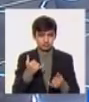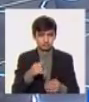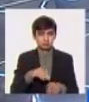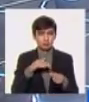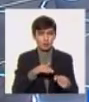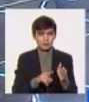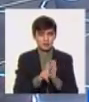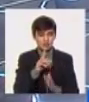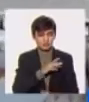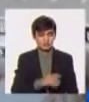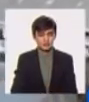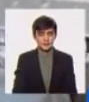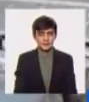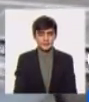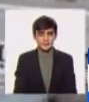образовался большой затор.